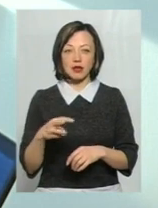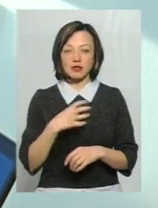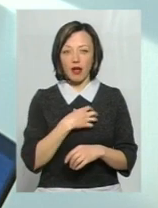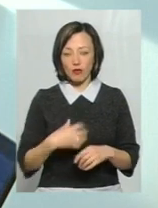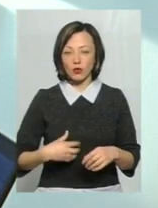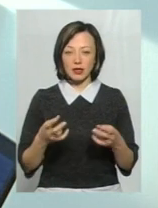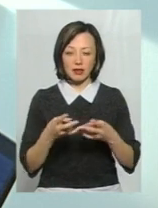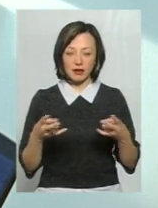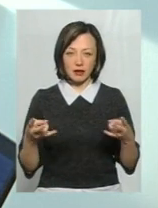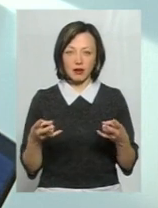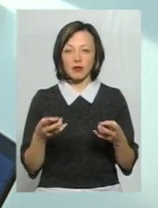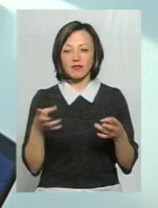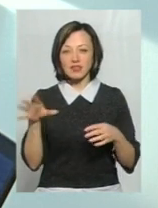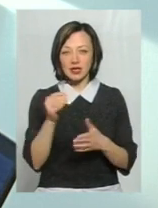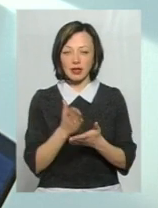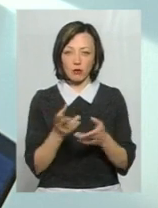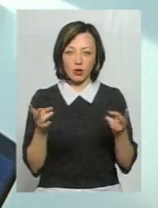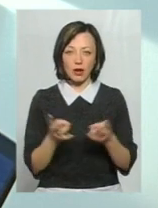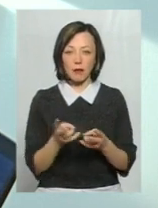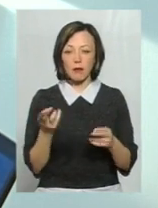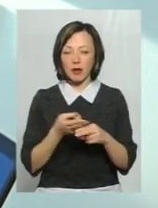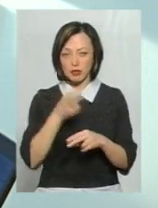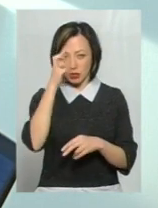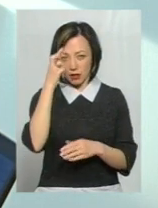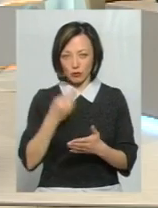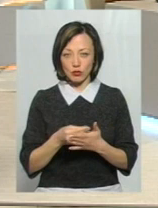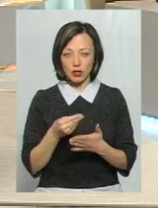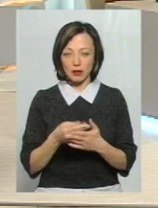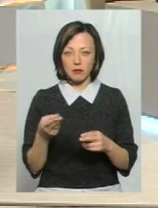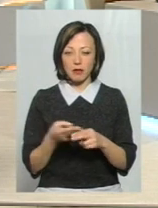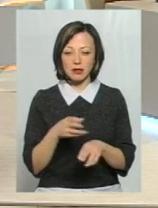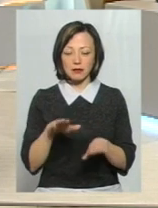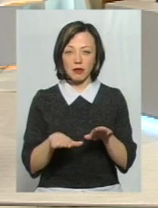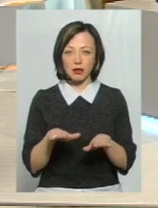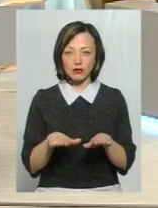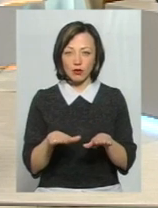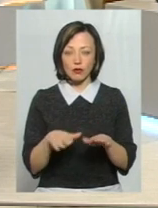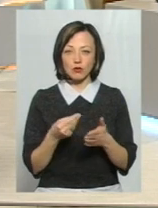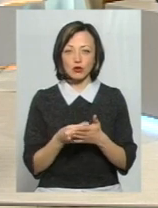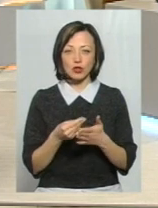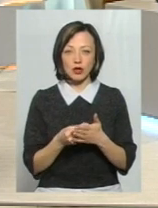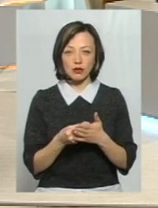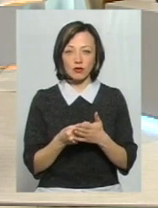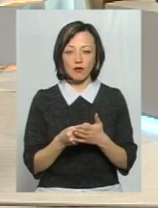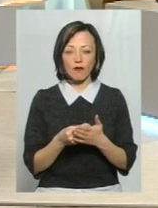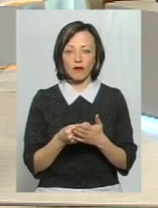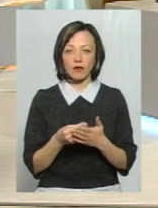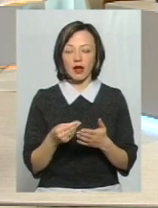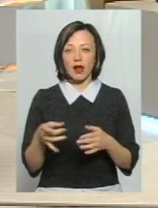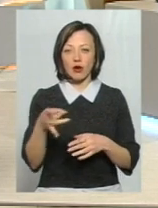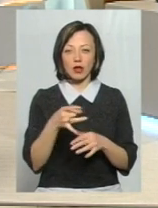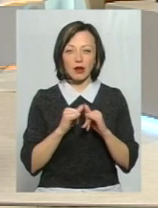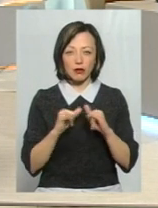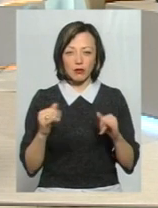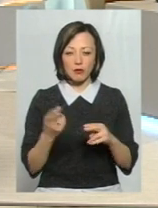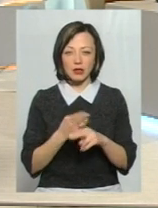далі. Потребність всіх є. Я ще раз кажу, без державного бюджету, без балансованого бюджету Державного фонду регіонального розвитку,